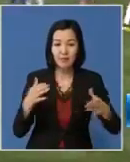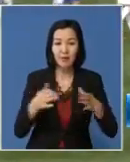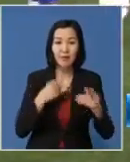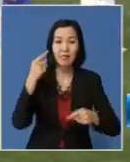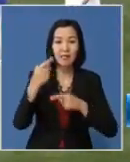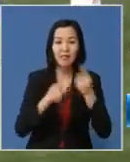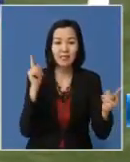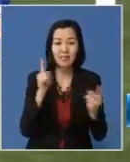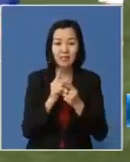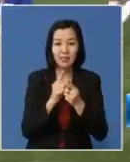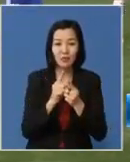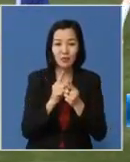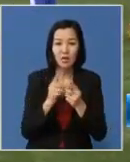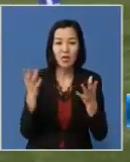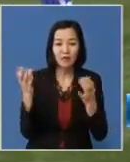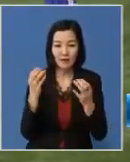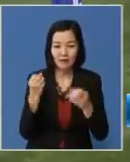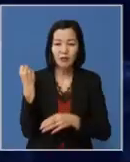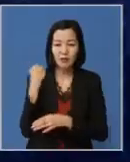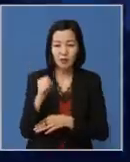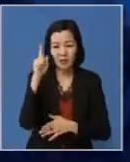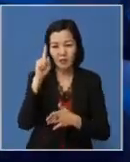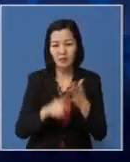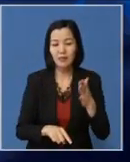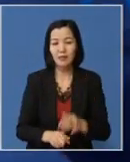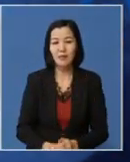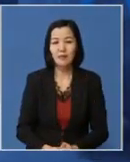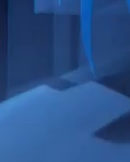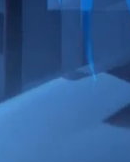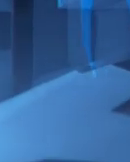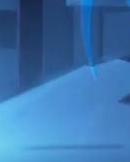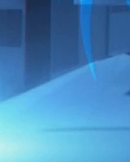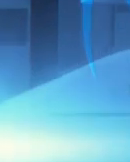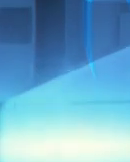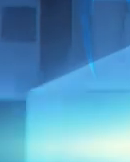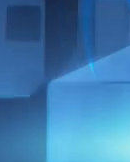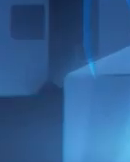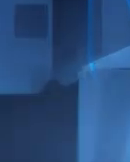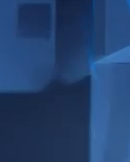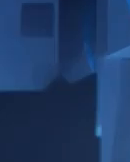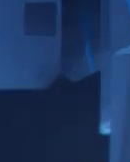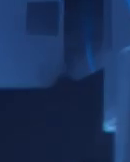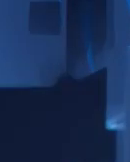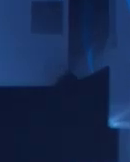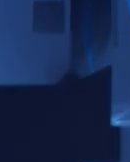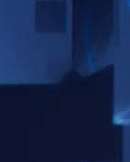келесі матчта да намысты қолдан бермейміз деп отыр. Жарқын Нұрланұлы, Қайрат Қасұрғанов, Жетісу телеарнасы.